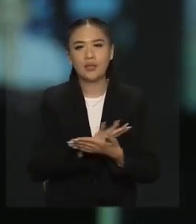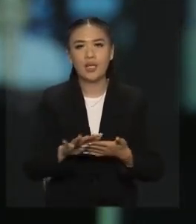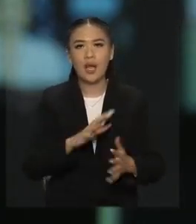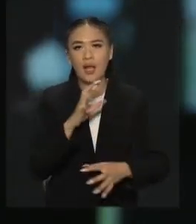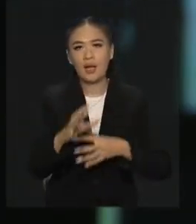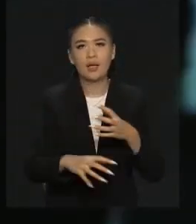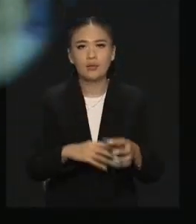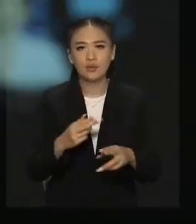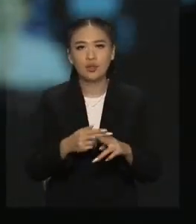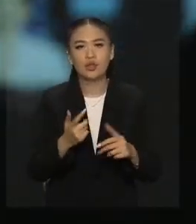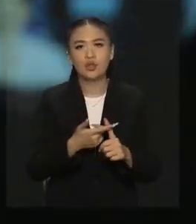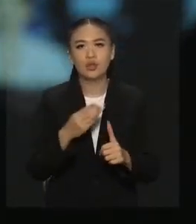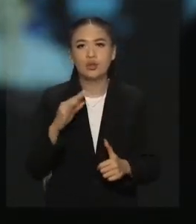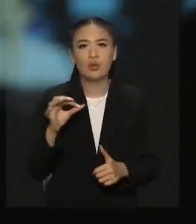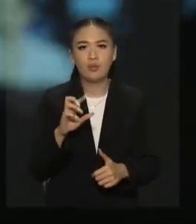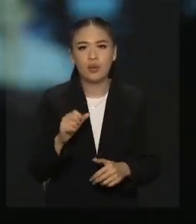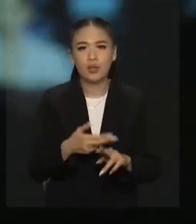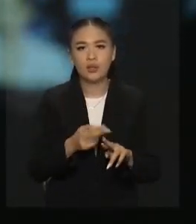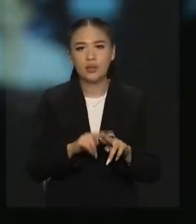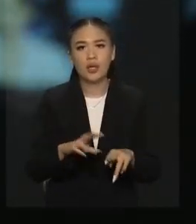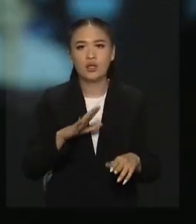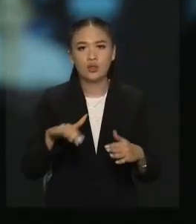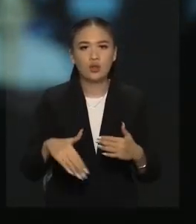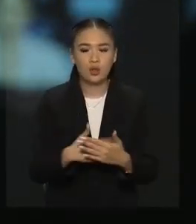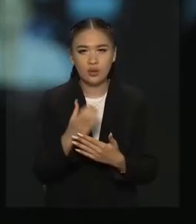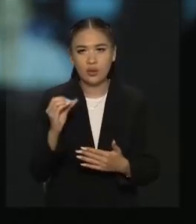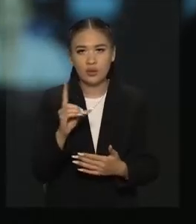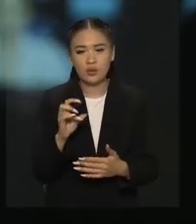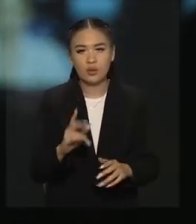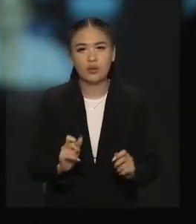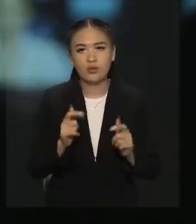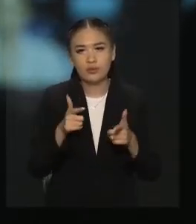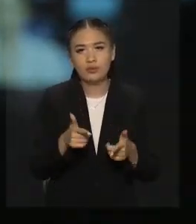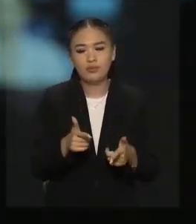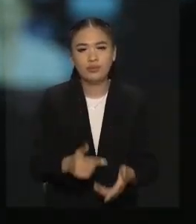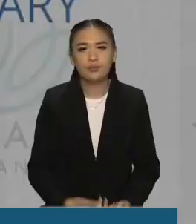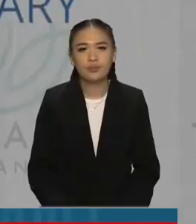деп аталатын жоба биыл тың серпін алып жаңа маусымға кіріскен екен. Сюжет көрейік.